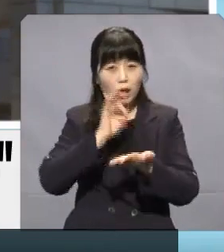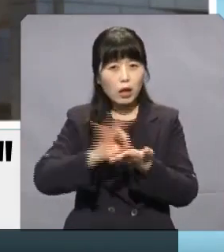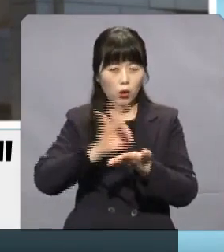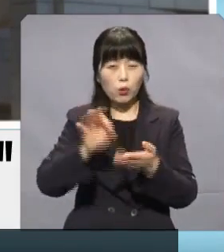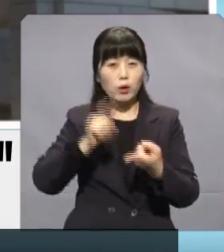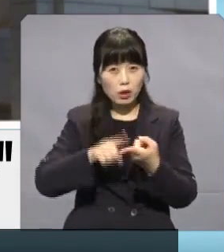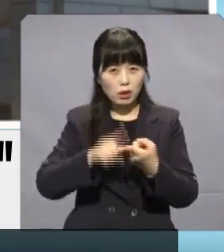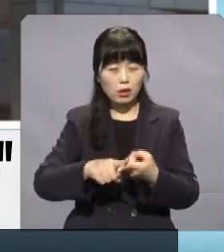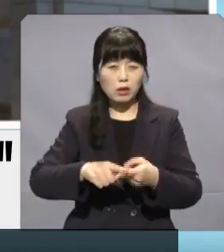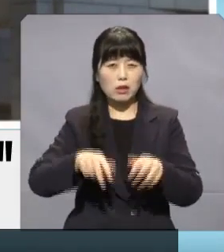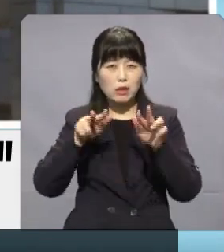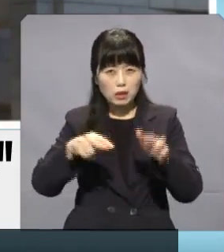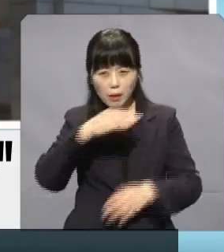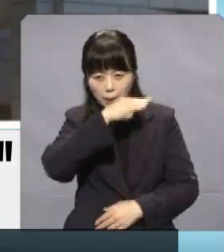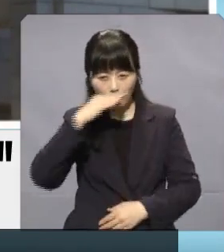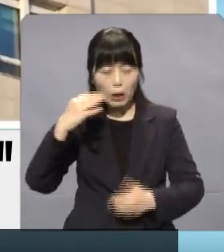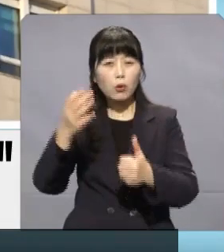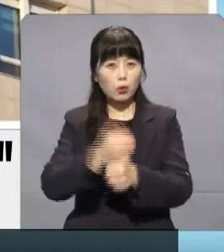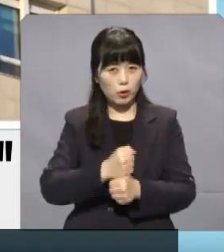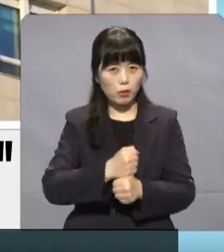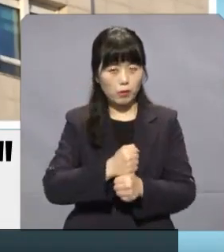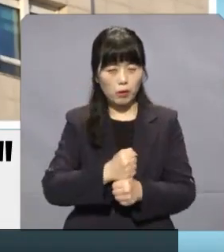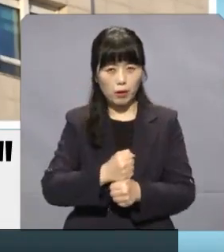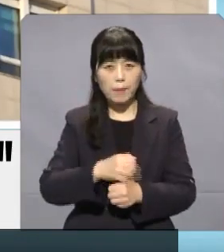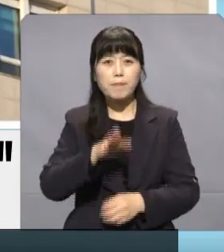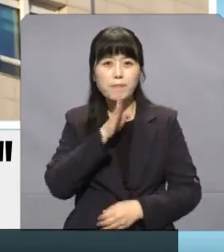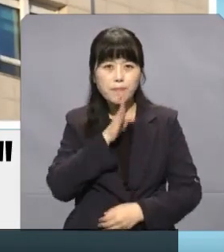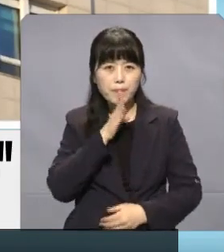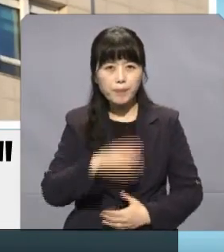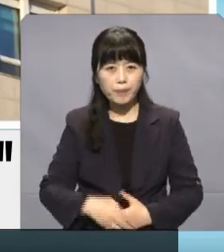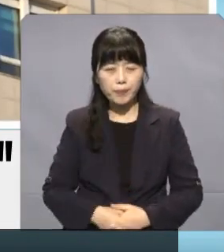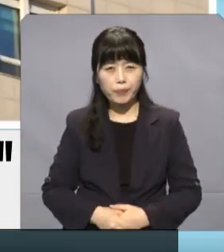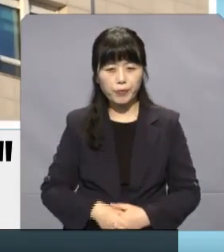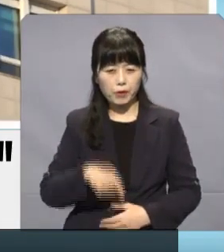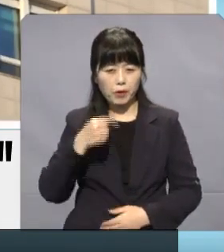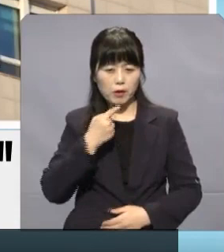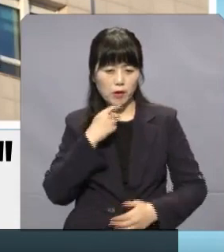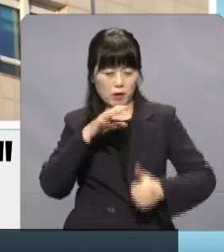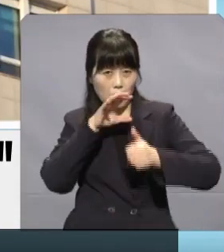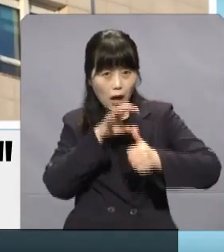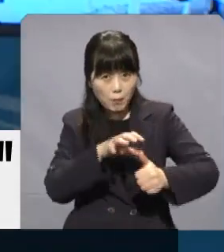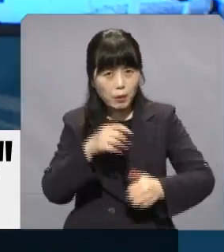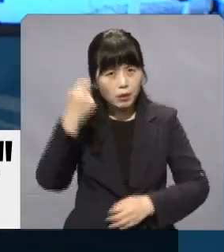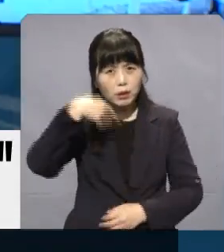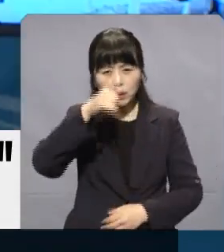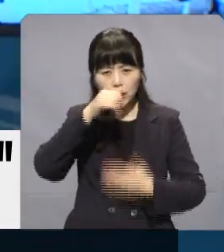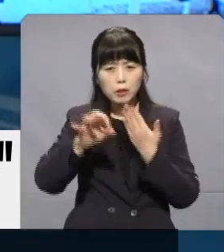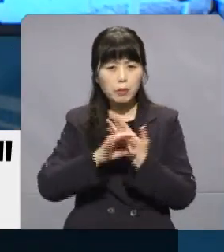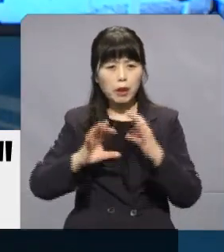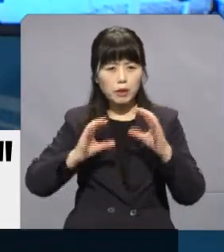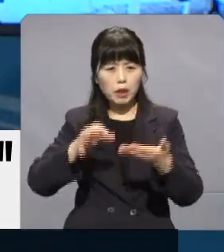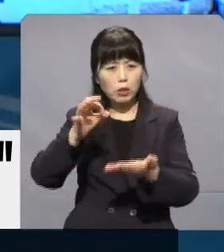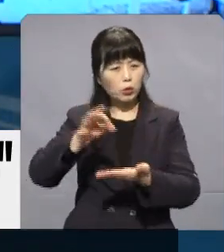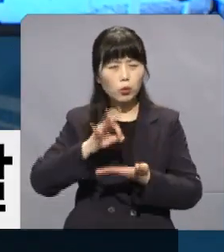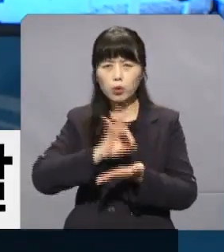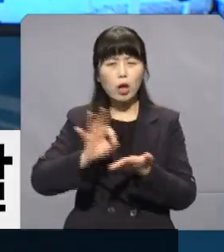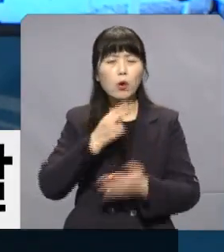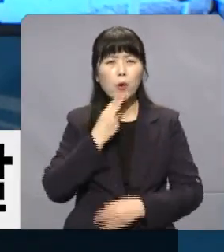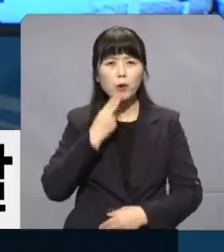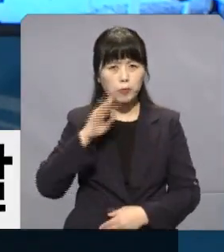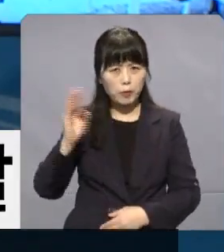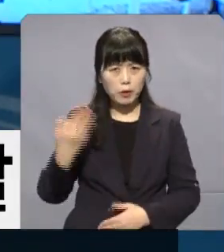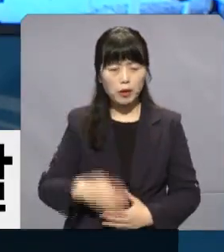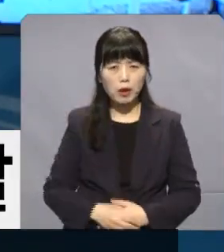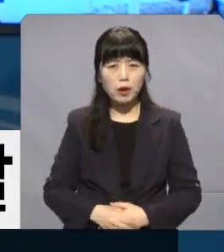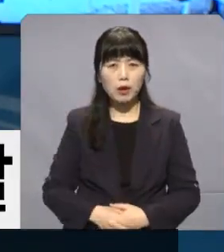이제라도 바로잡는데 동참을 하는게 맞다라고 봅니다 그리고 이것을 압박으로 느낀다고 한다면 나라 또는 안 쓰면 됩니다 국가 또는